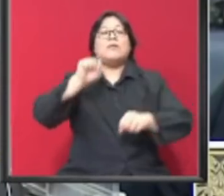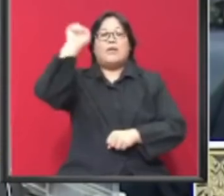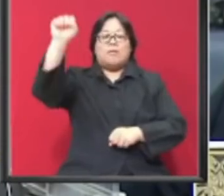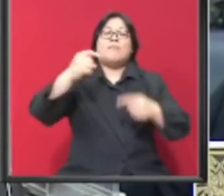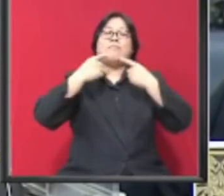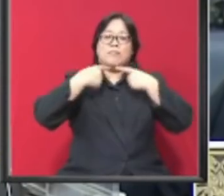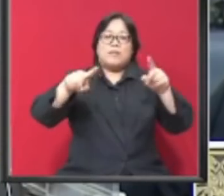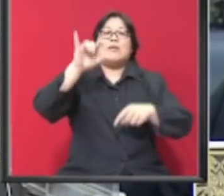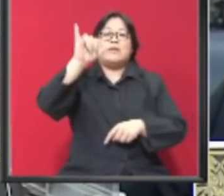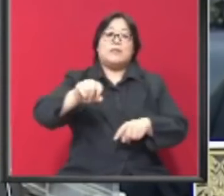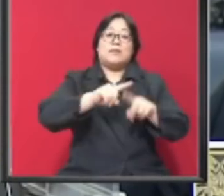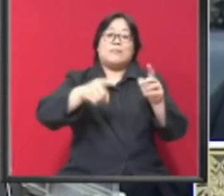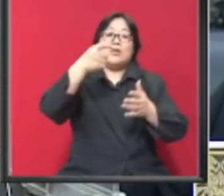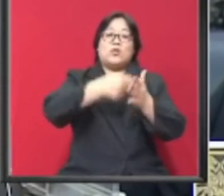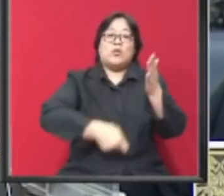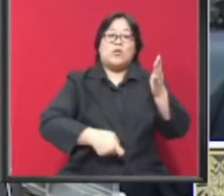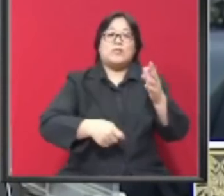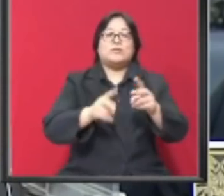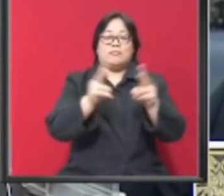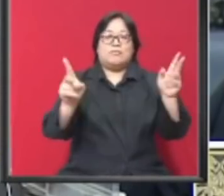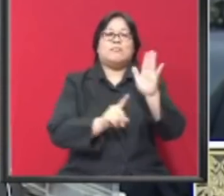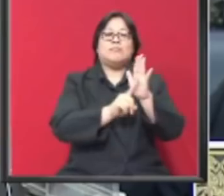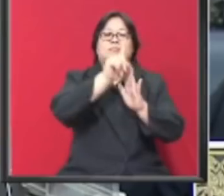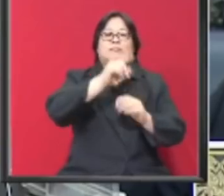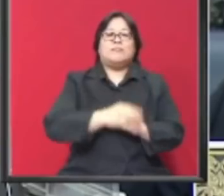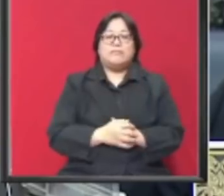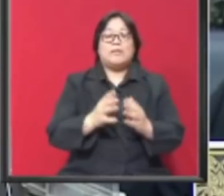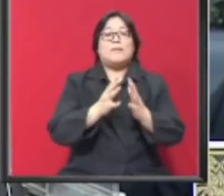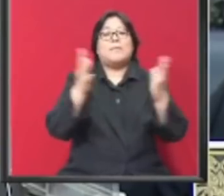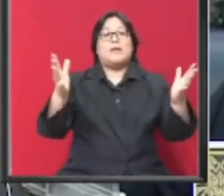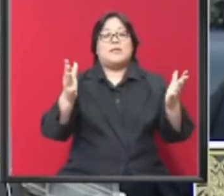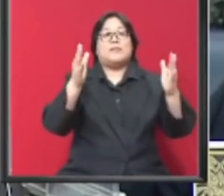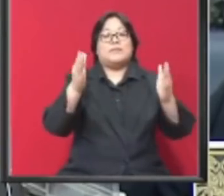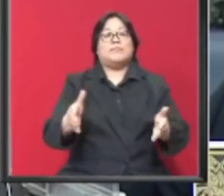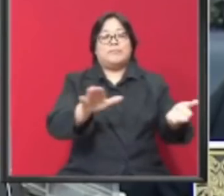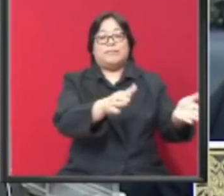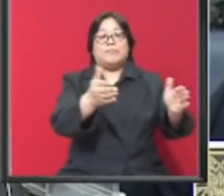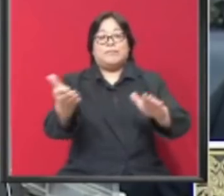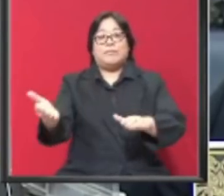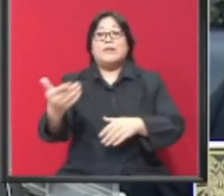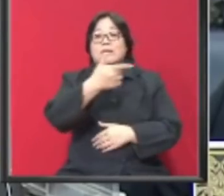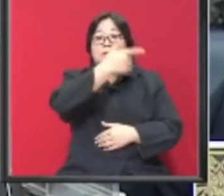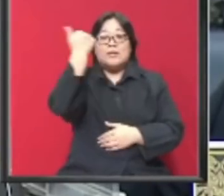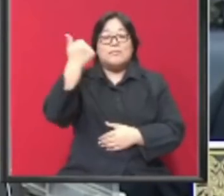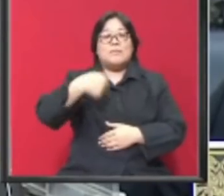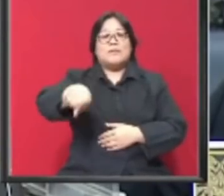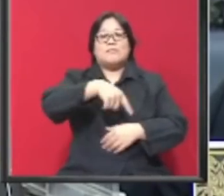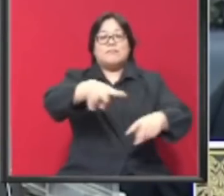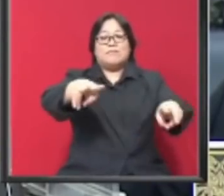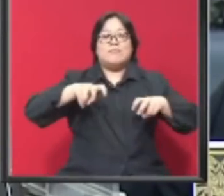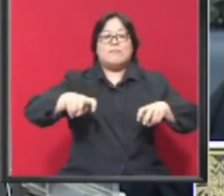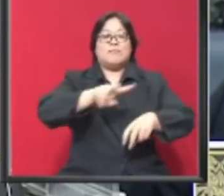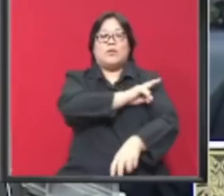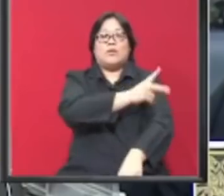berjaya tetapi kosnya amat tinggi banyaknya water korban karena ketamakan